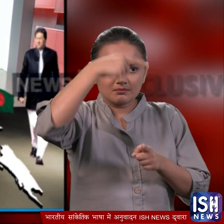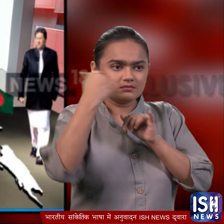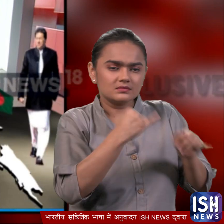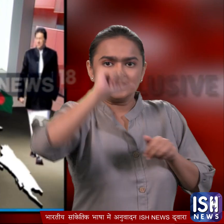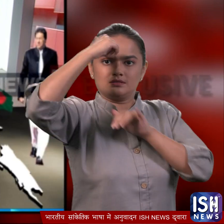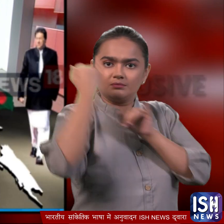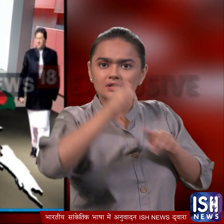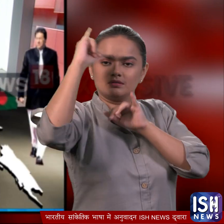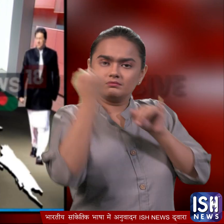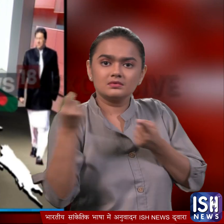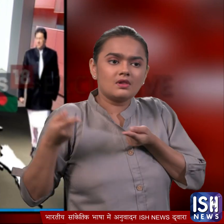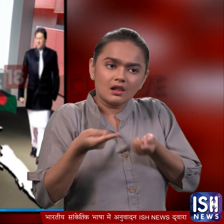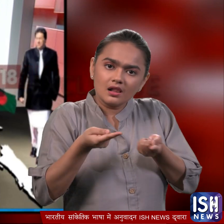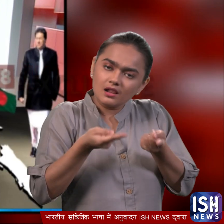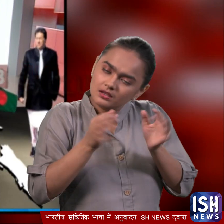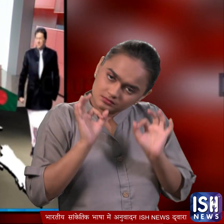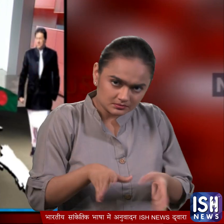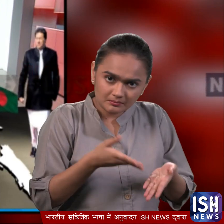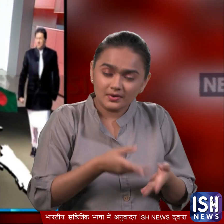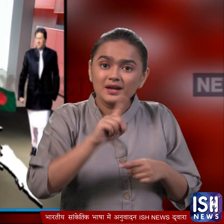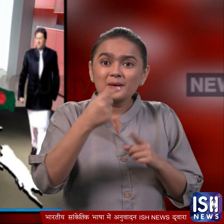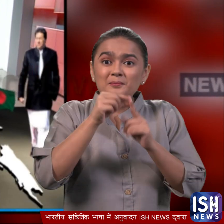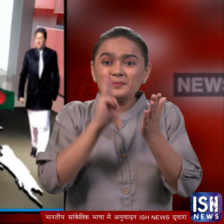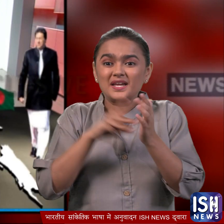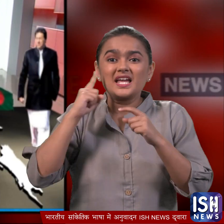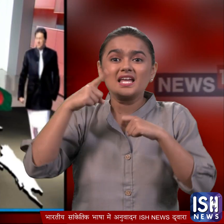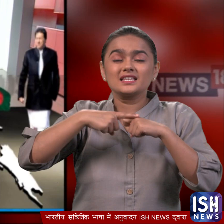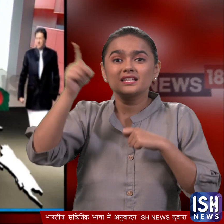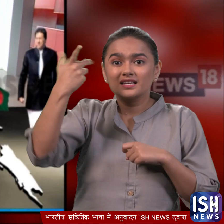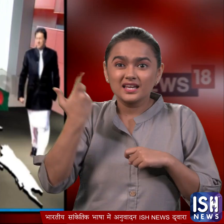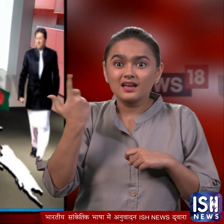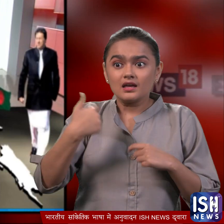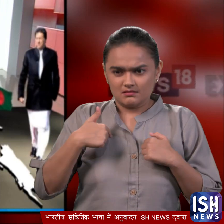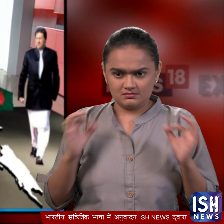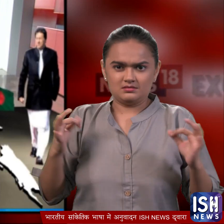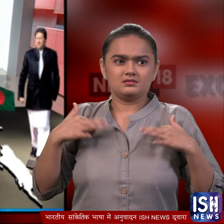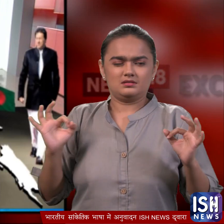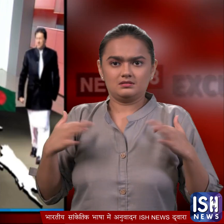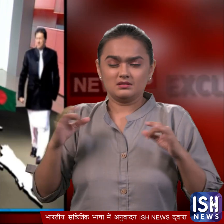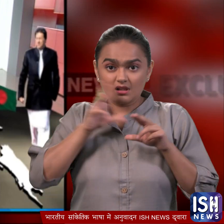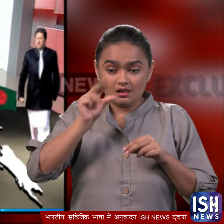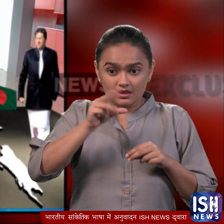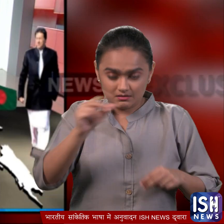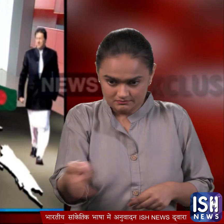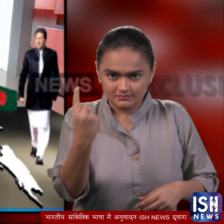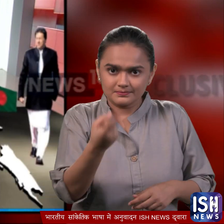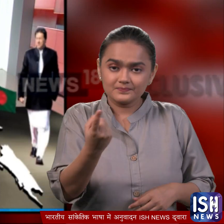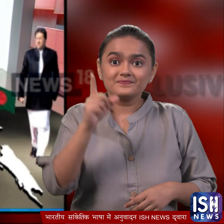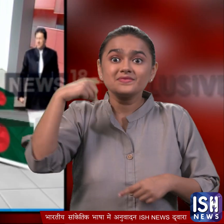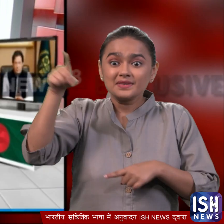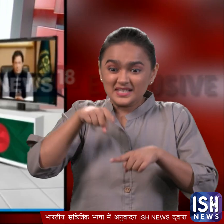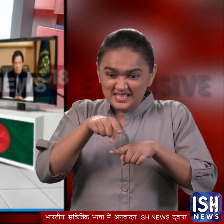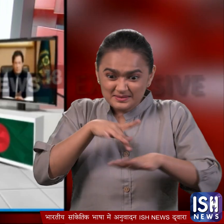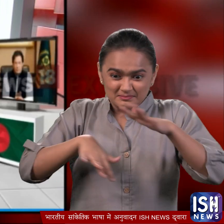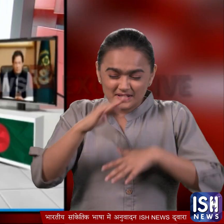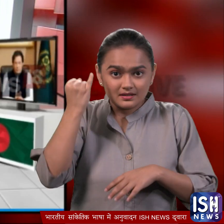दोस्त भारत के खिलाफ जहर फैलाओ और पाकिस्तान के प्रधानमंत्री इमरान खान का इमेज मेकओवर करो। अपने